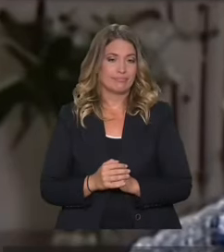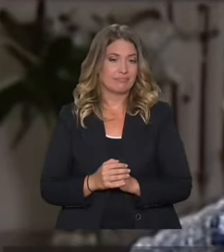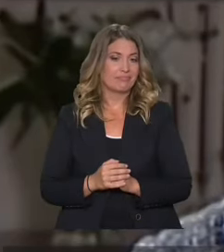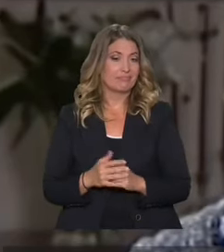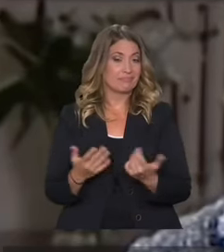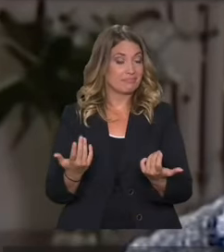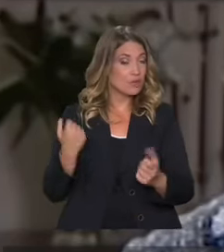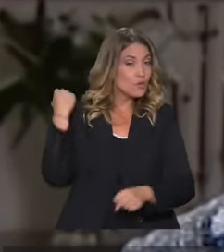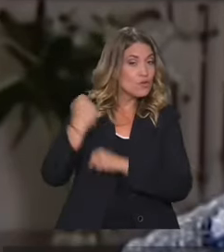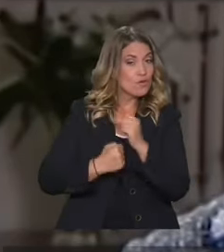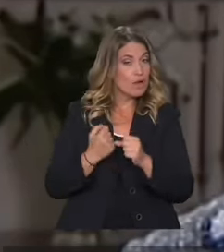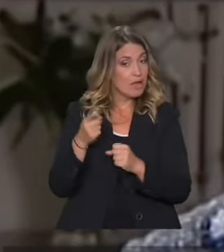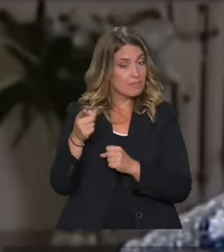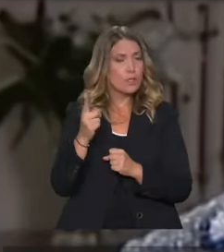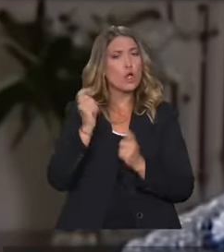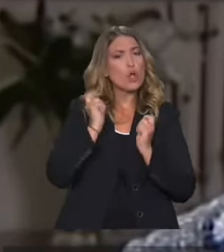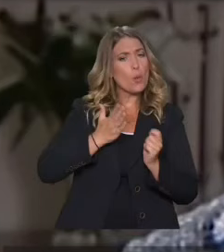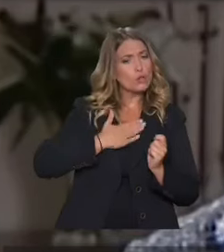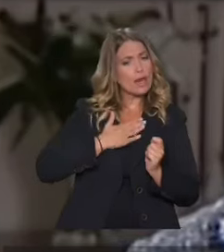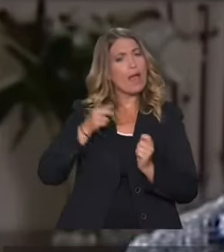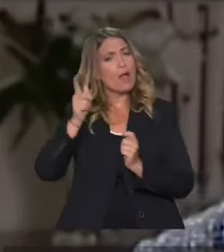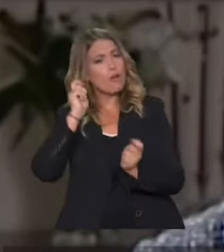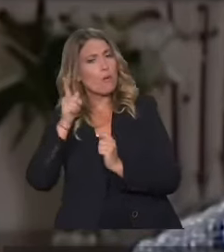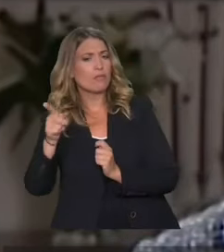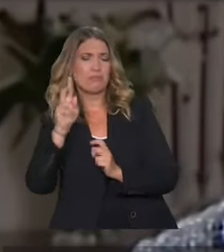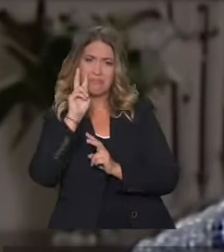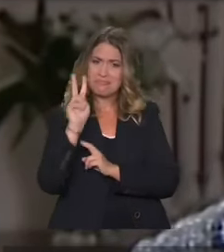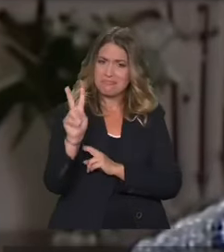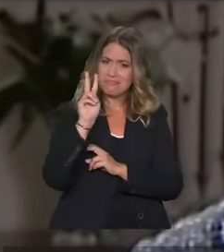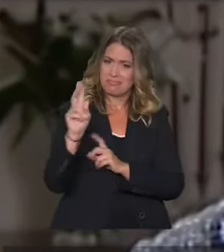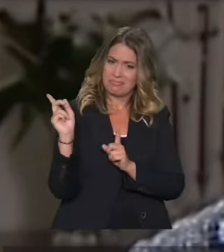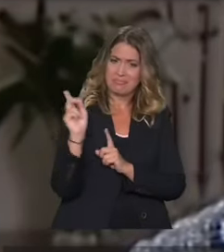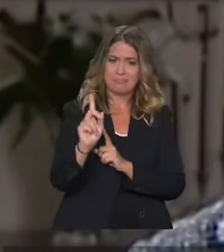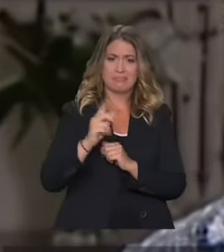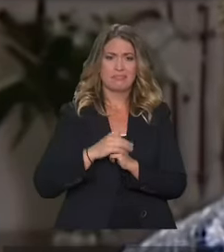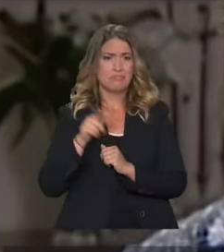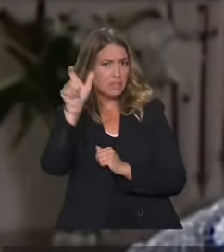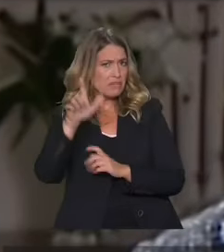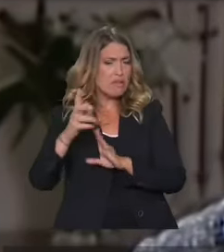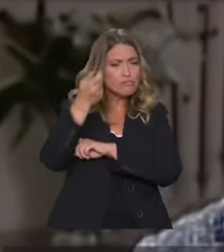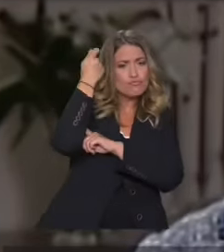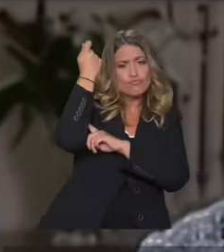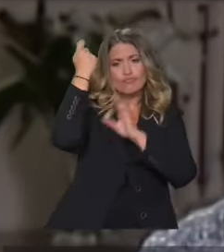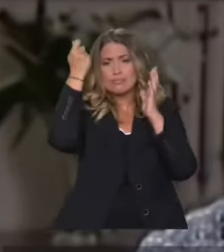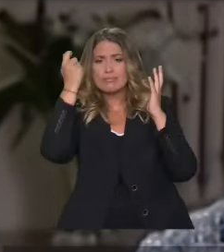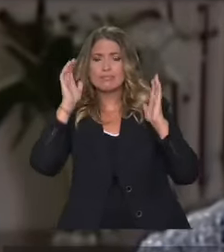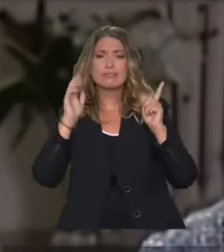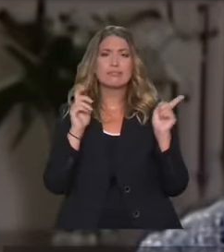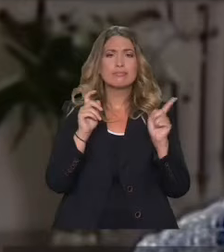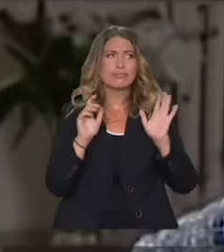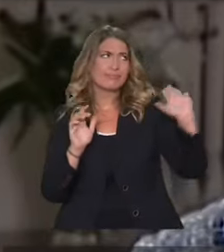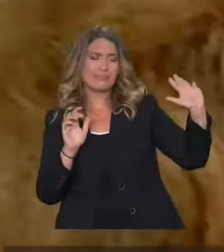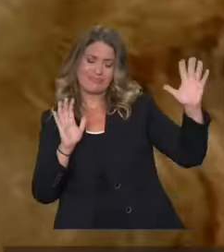hairdresser and I've seen her sitting at the next wash basin to me. She'd insist on brushing it out herself. She wouldn't let the professionals do